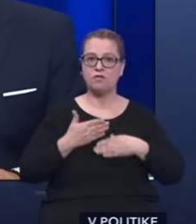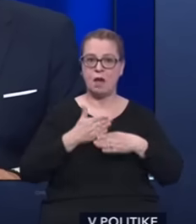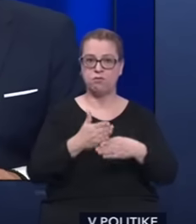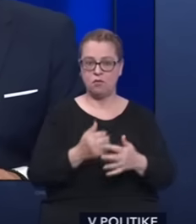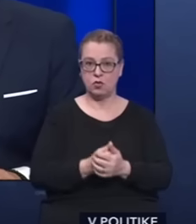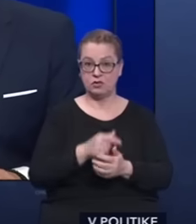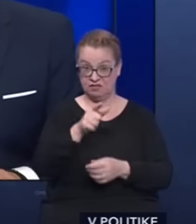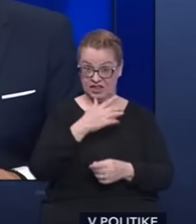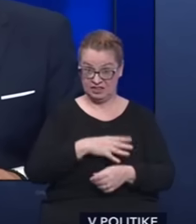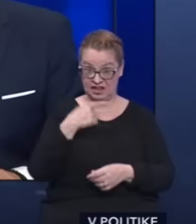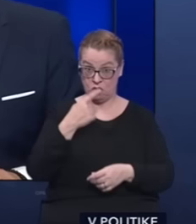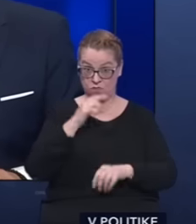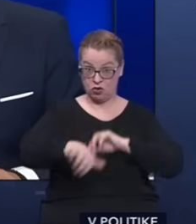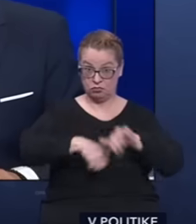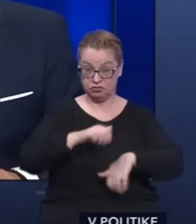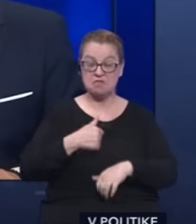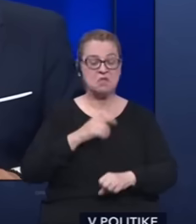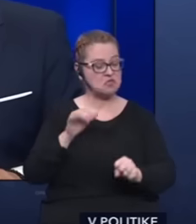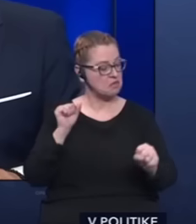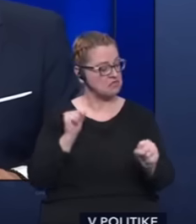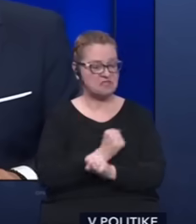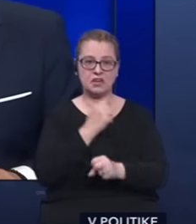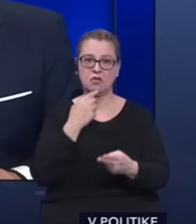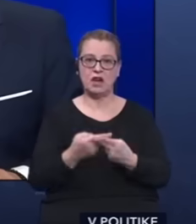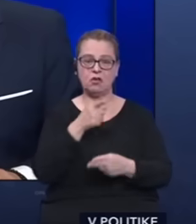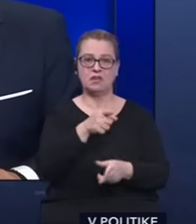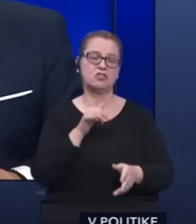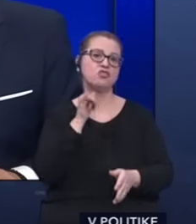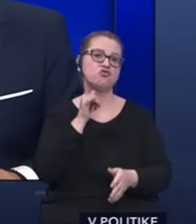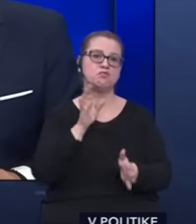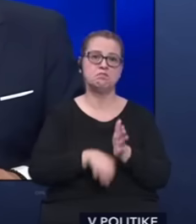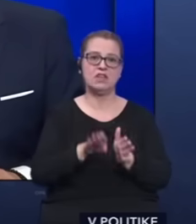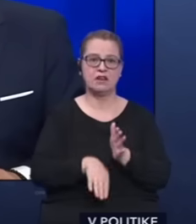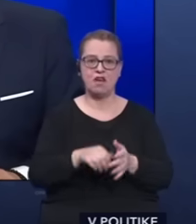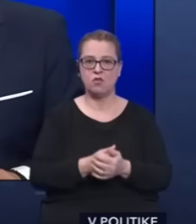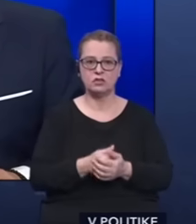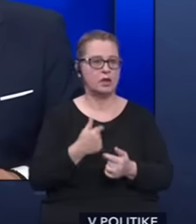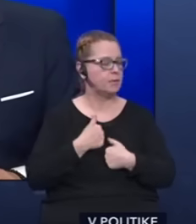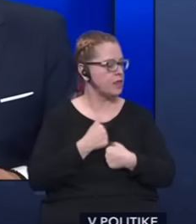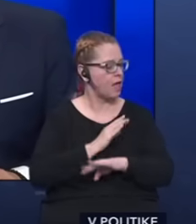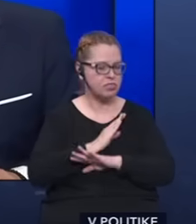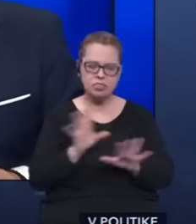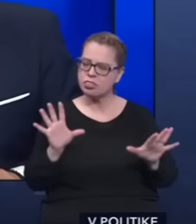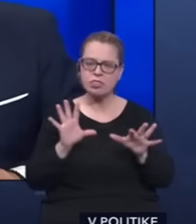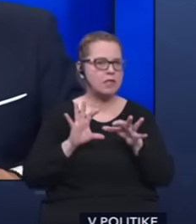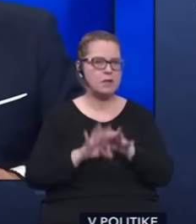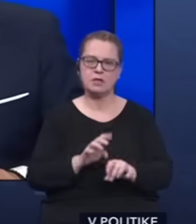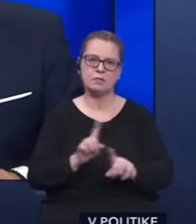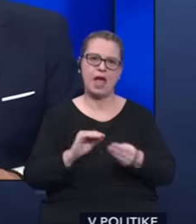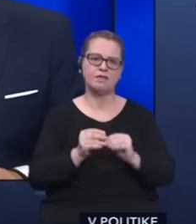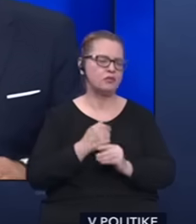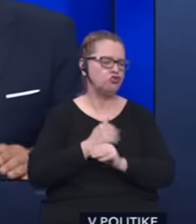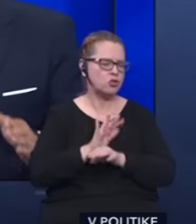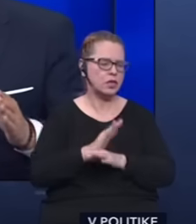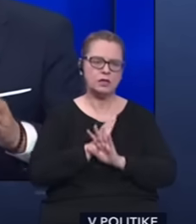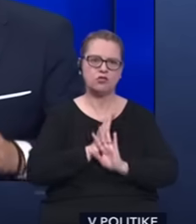hovoriť o rozkrádaní, my veľmi tvrdo budeme už reagovať na tieto špinavosti. Mňa nespájete s vecami, s ktorými som nikdy nič nemal. Ja som